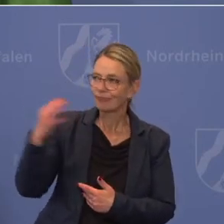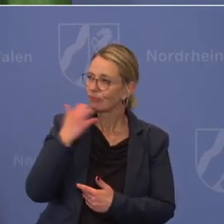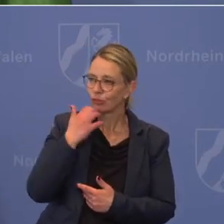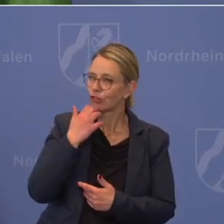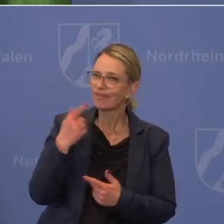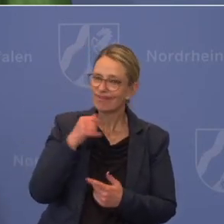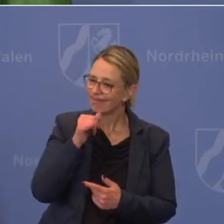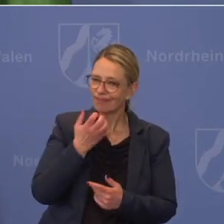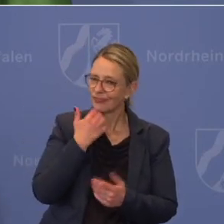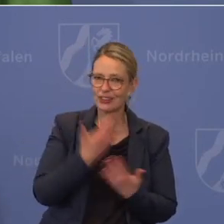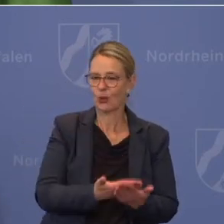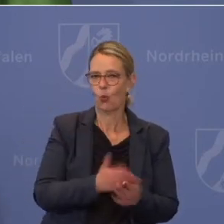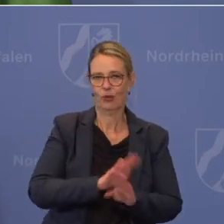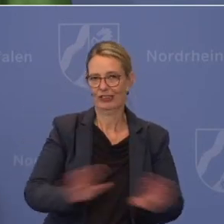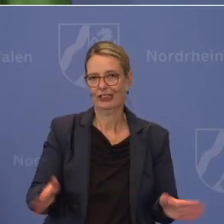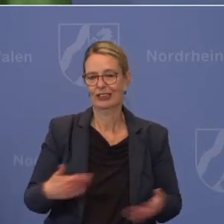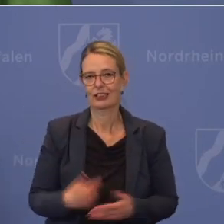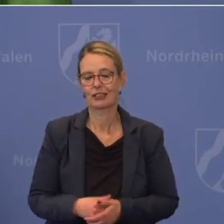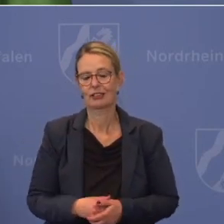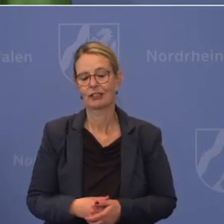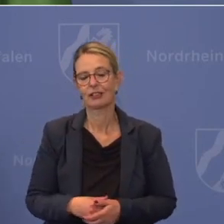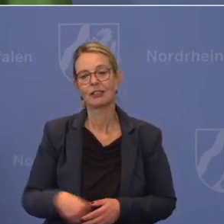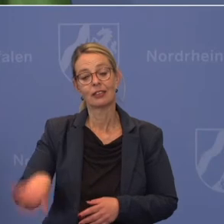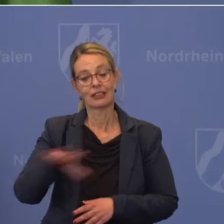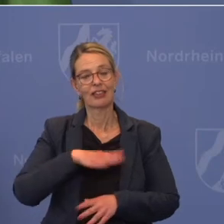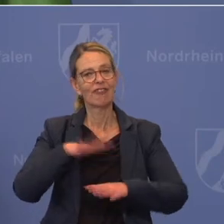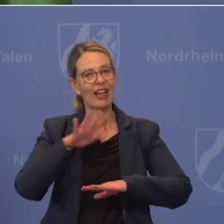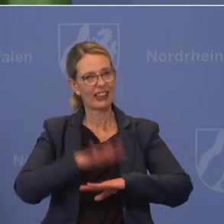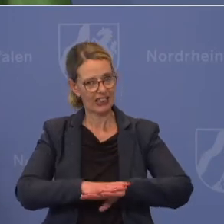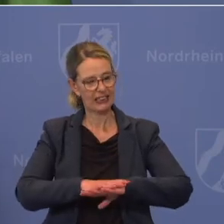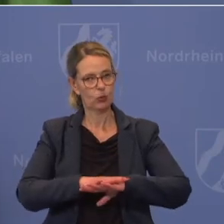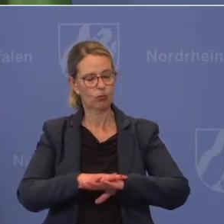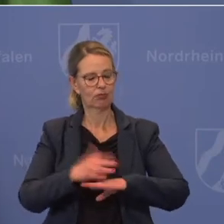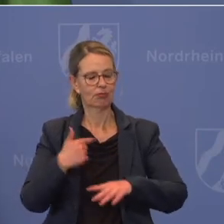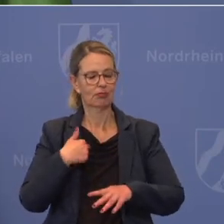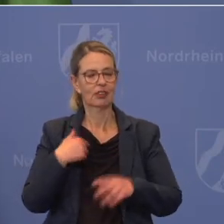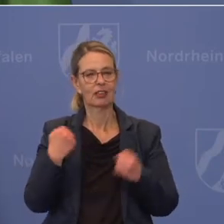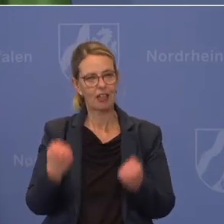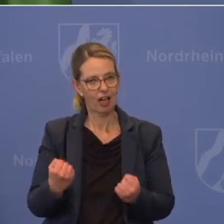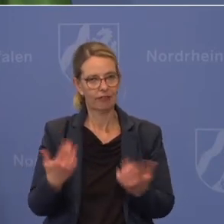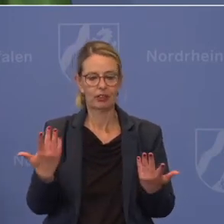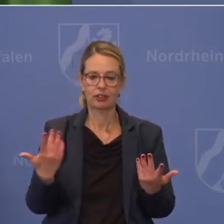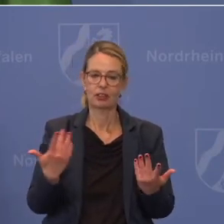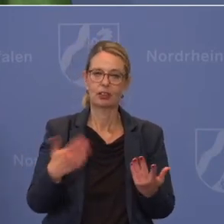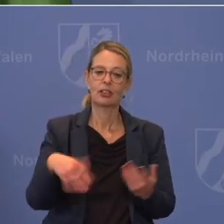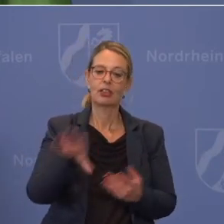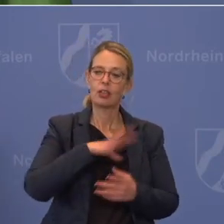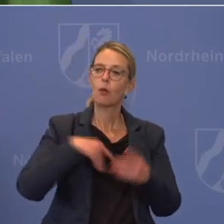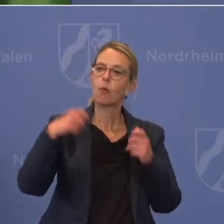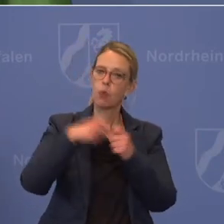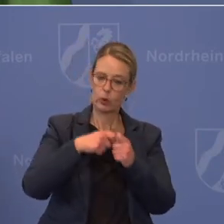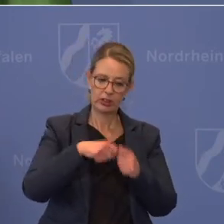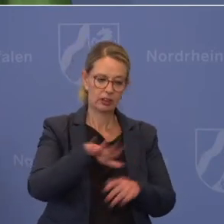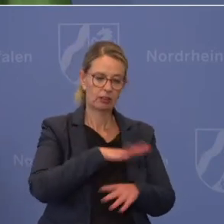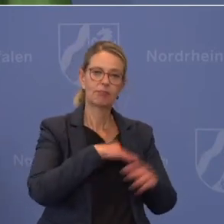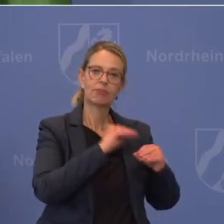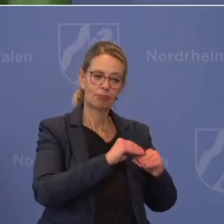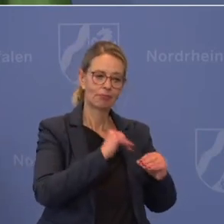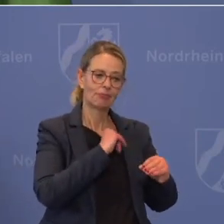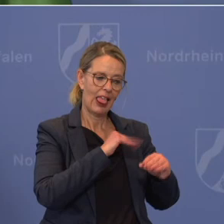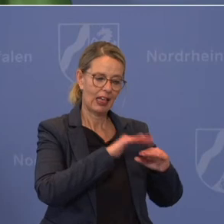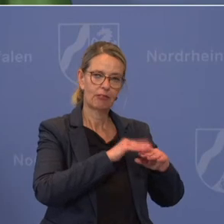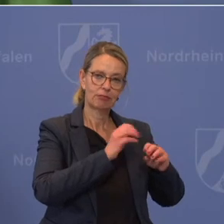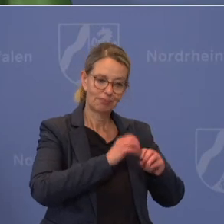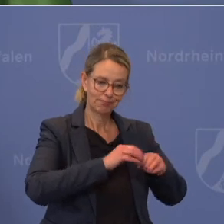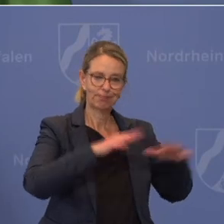zum Ausdruck gebracht. Die Exzellenz und Vernetzungskraft in Spitzenclustersystemen will der Bund ausbauen. Und er